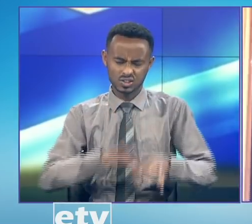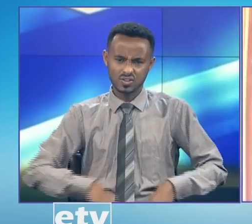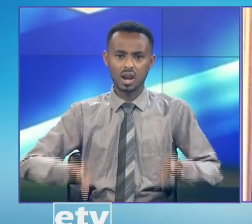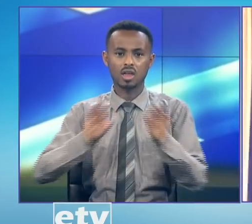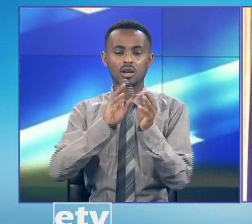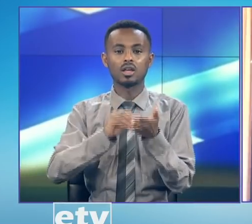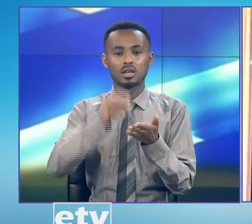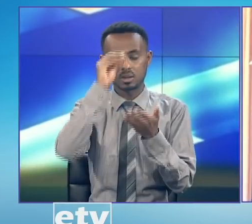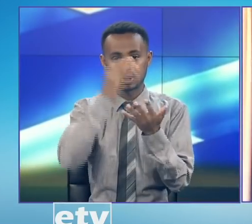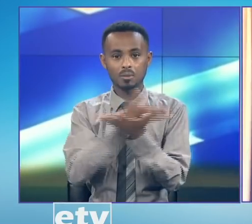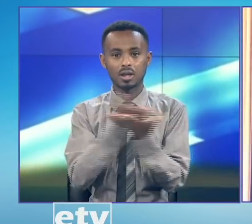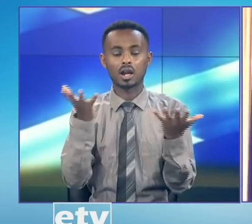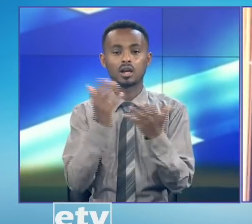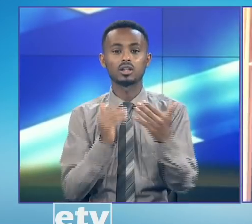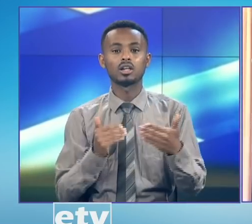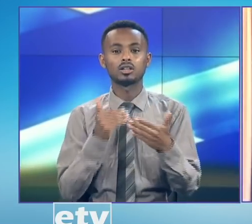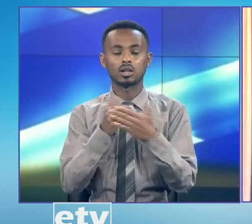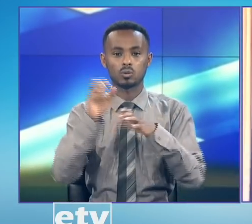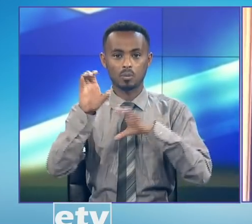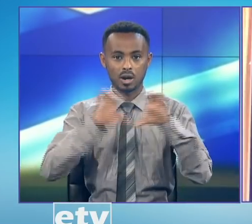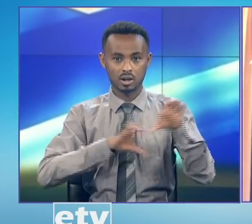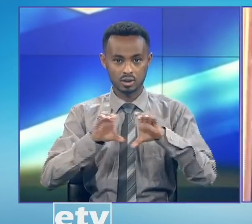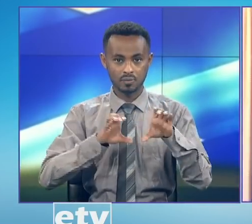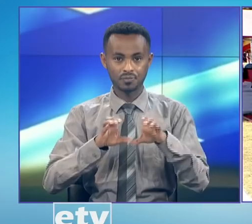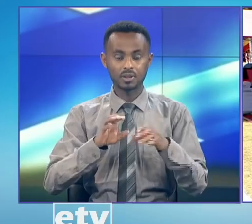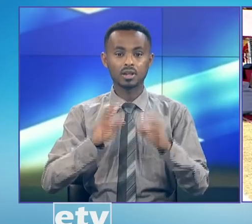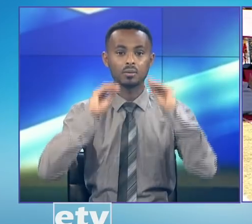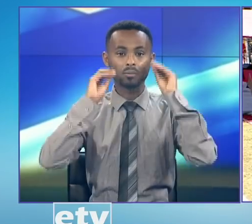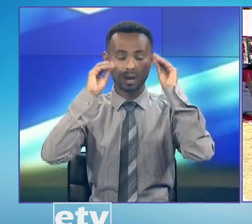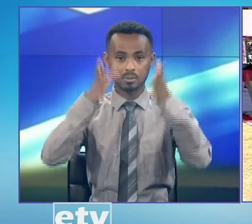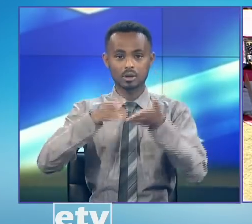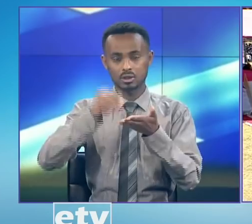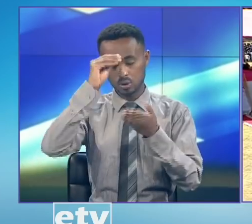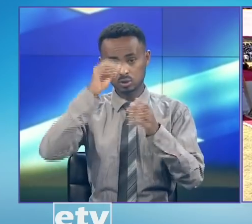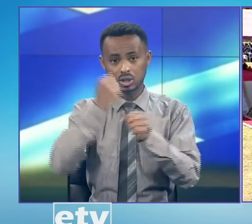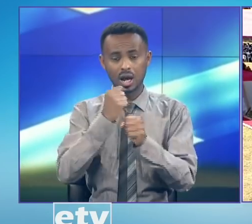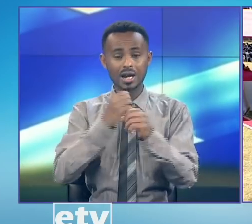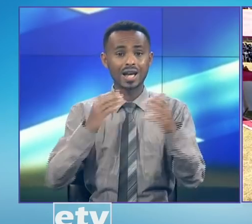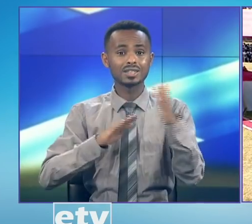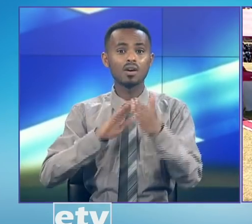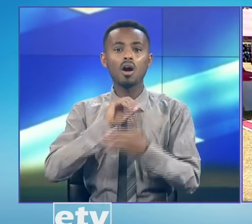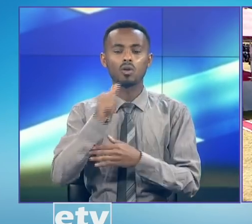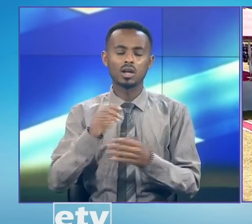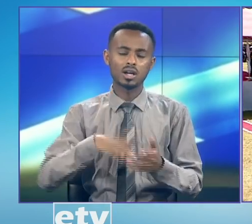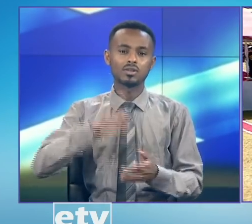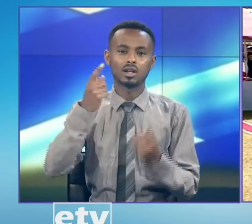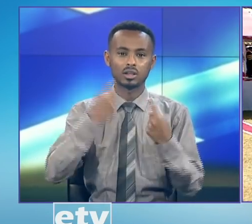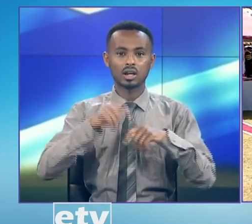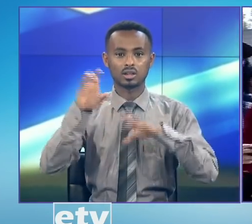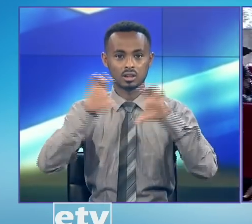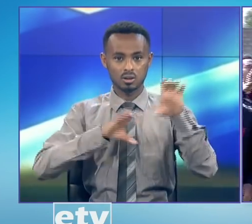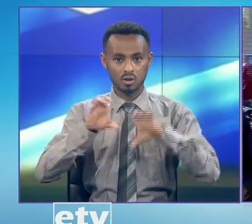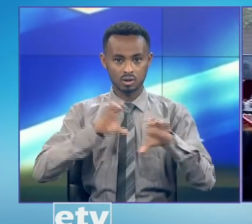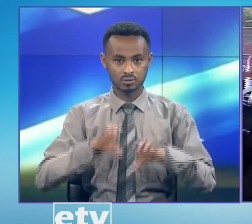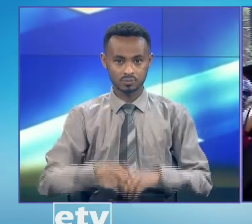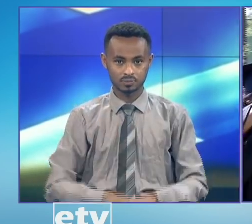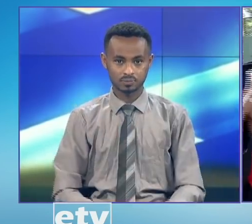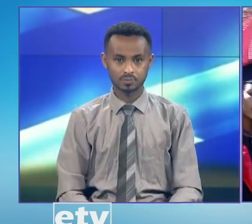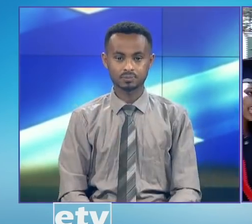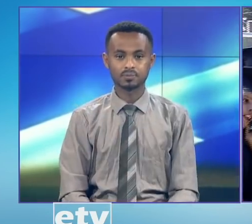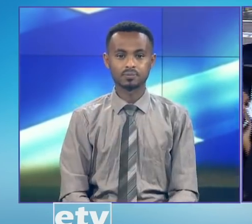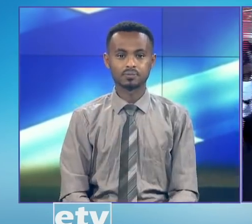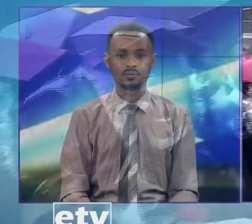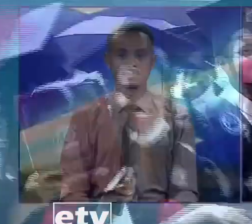አስፈላጊውን የትምህርት ማቴሪያሎች እንዲደርሳቸው በማድረግ የመማር ማስተማሩ ስራ እንዳይስተጓጎል ከፍተኛ ጥረት ተደርጓል።